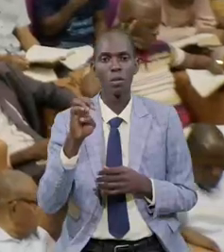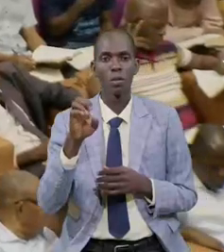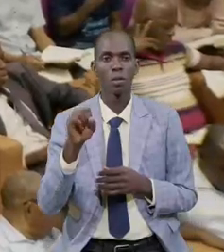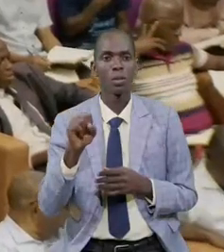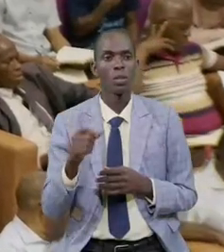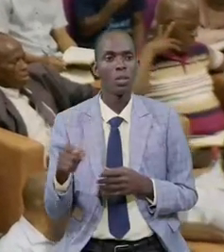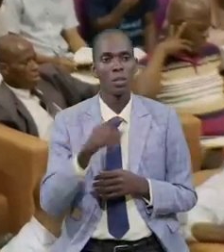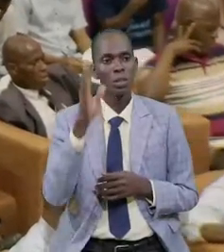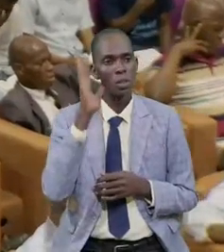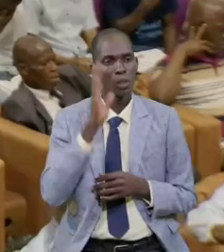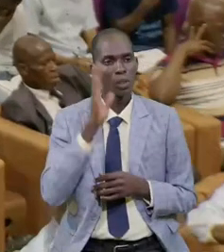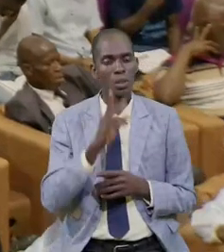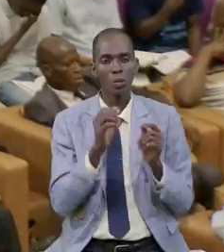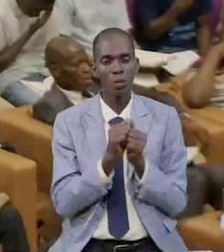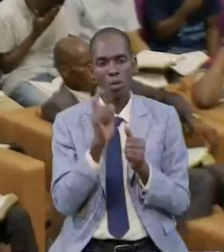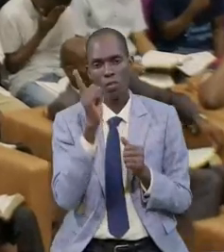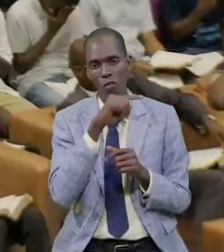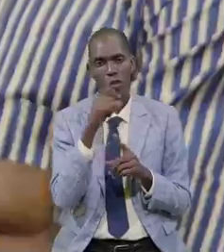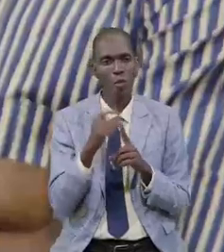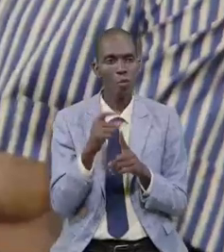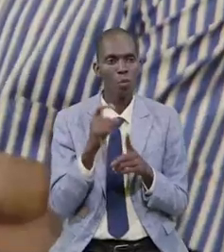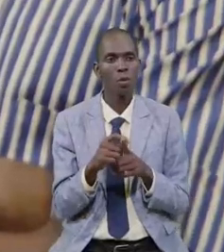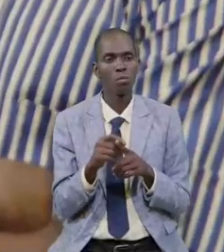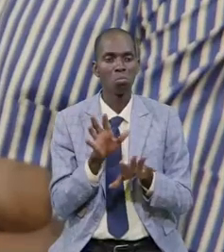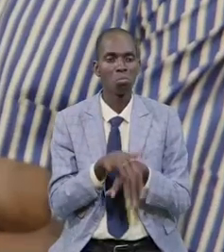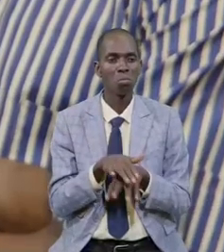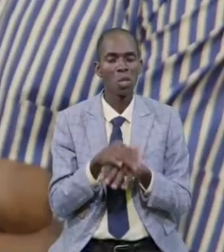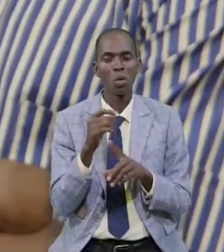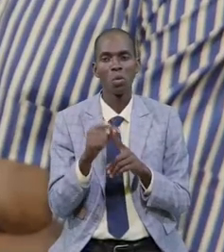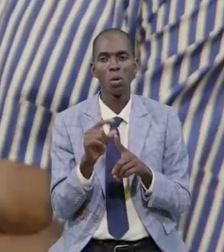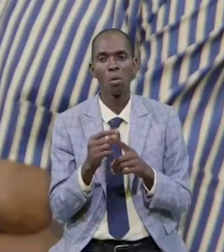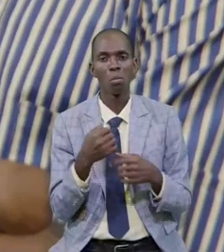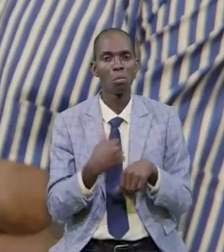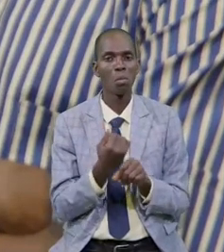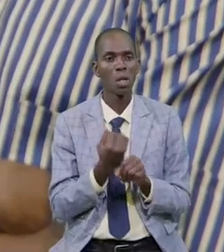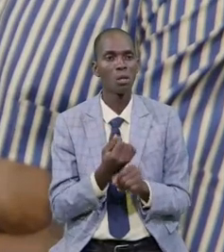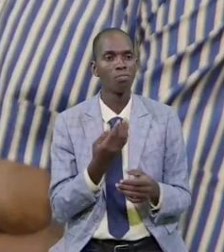de vous au moyen de paroles trompeuses